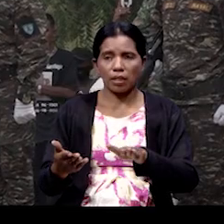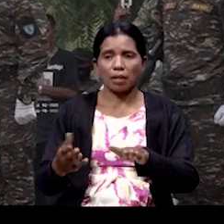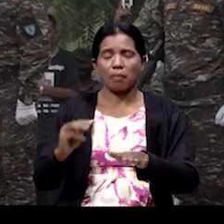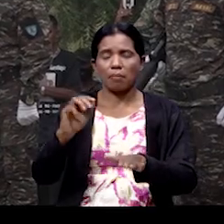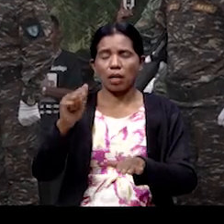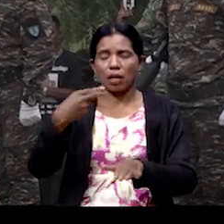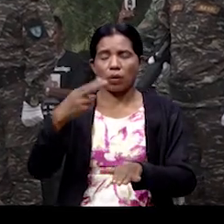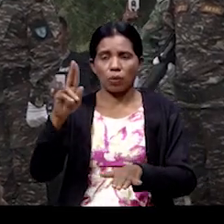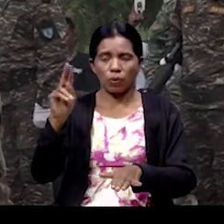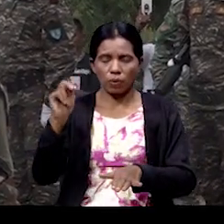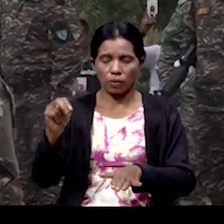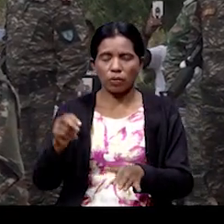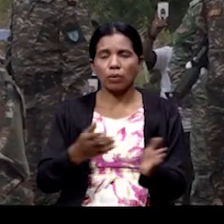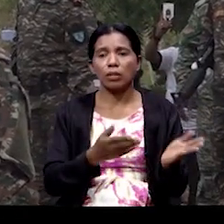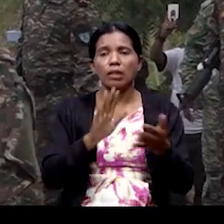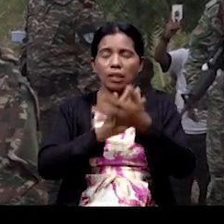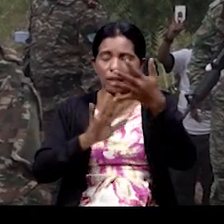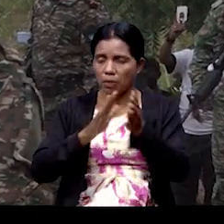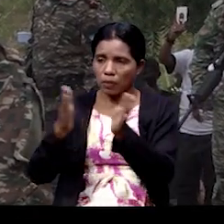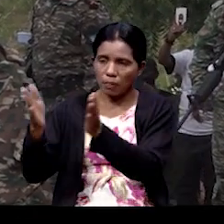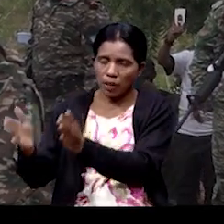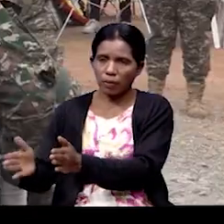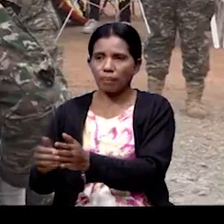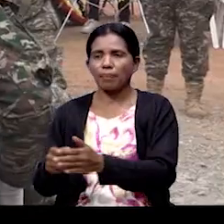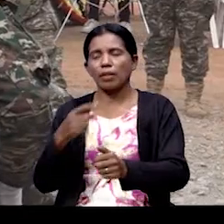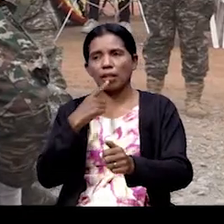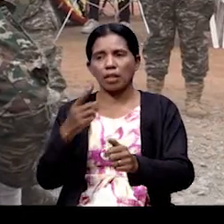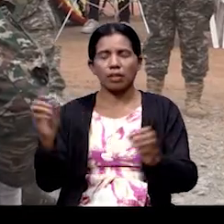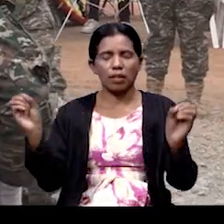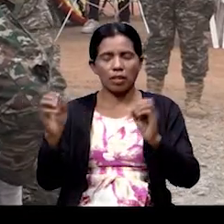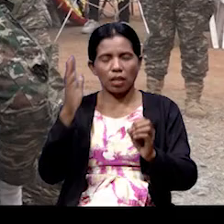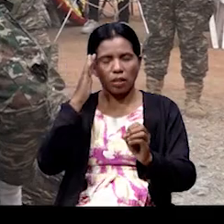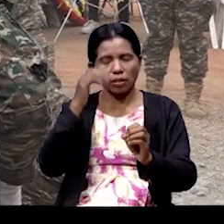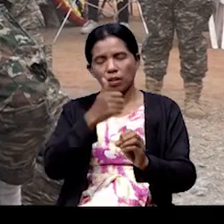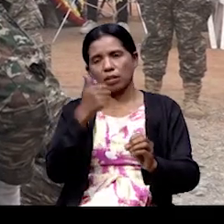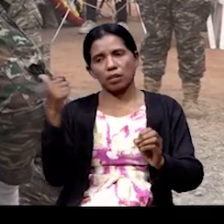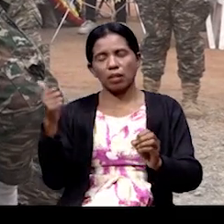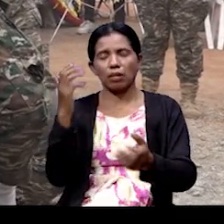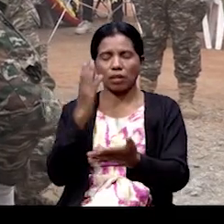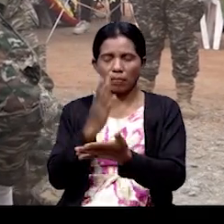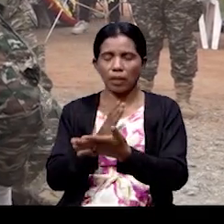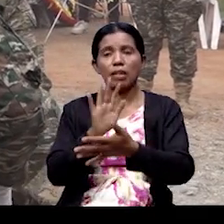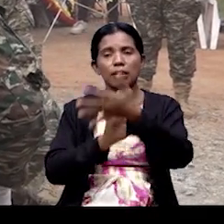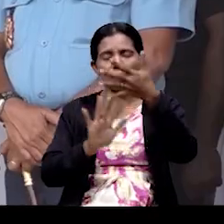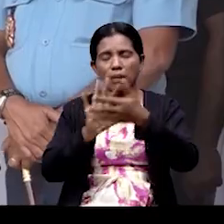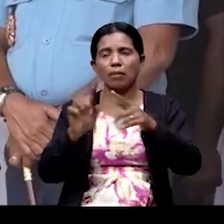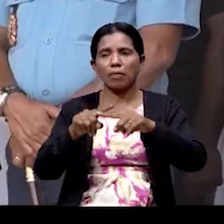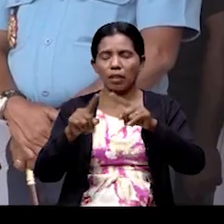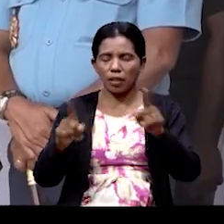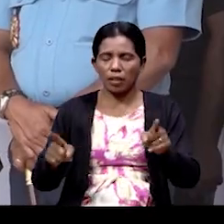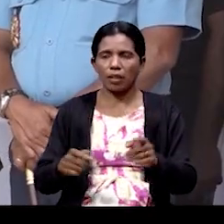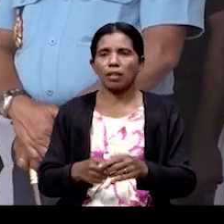ia seremonia funebre. Somocho justifika laya intensang seluk atau impede seremonia, mai benia